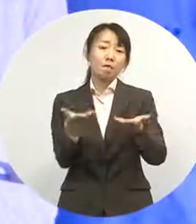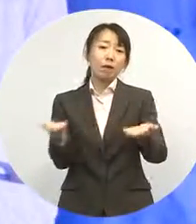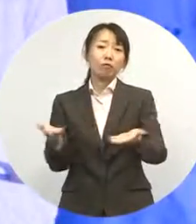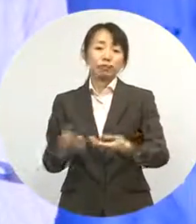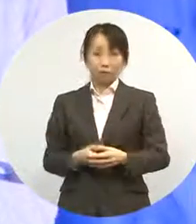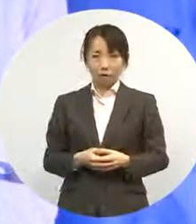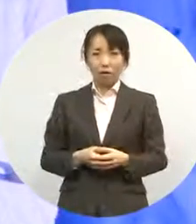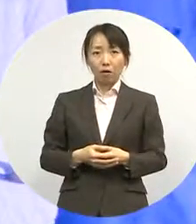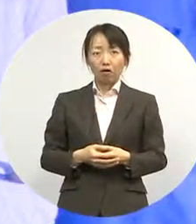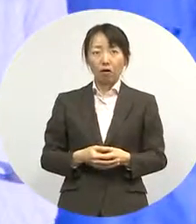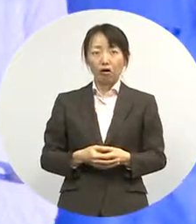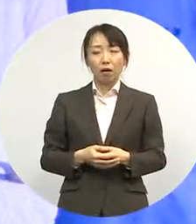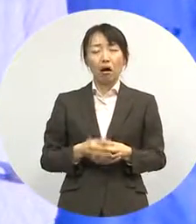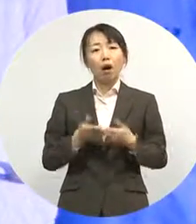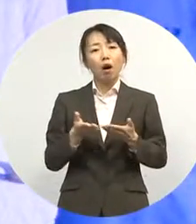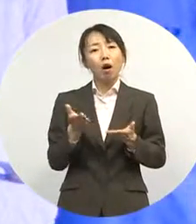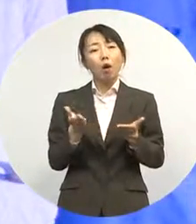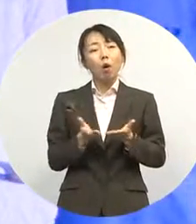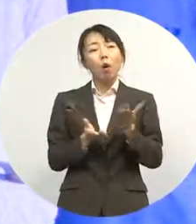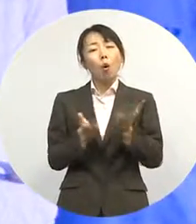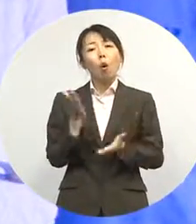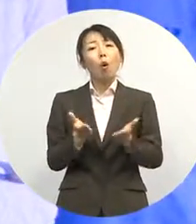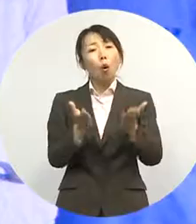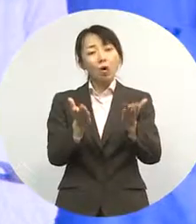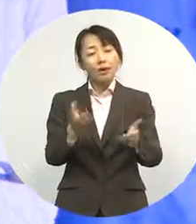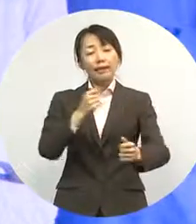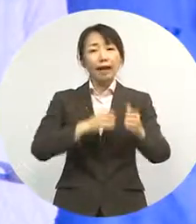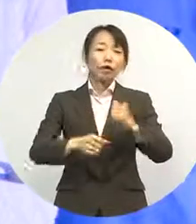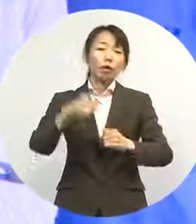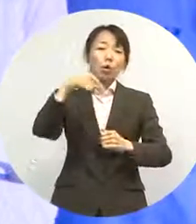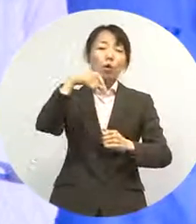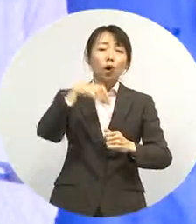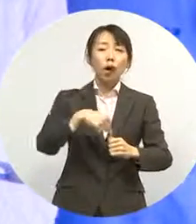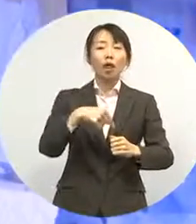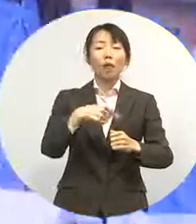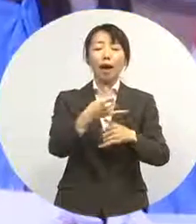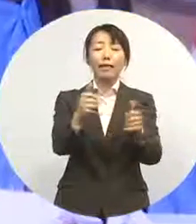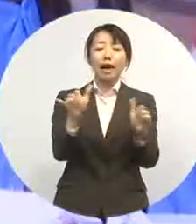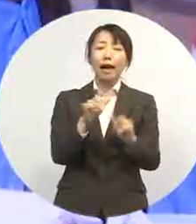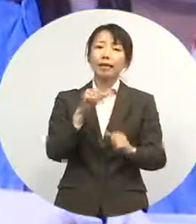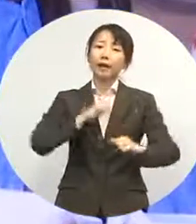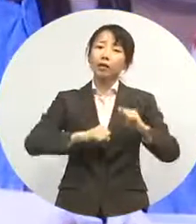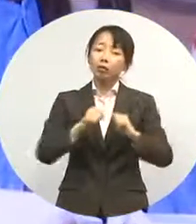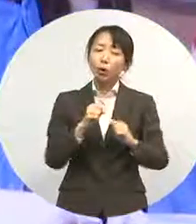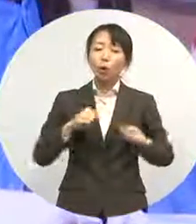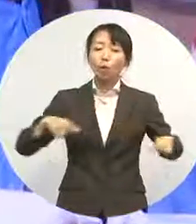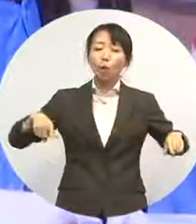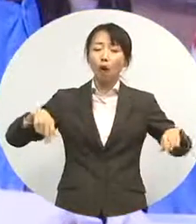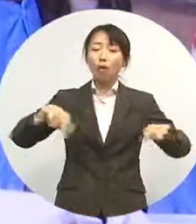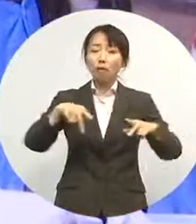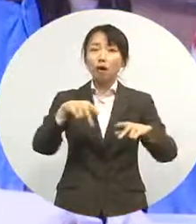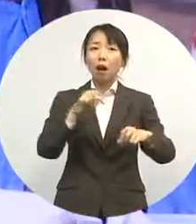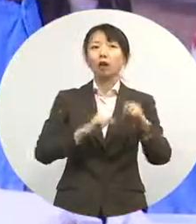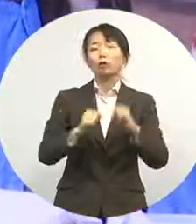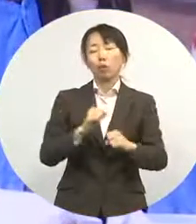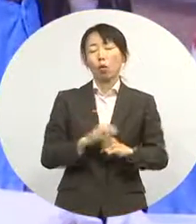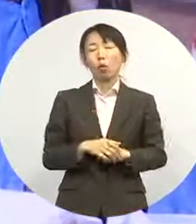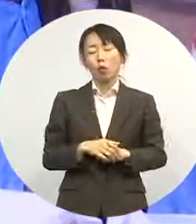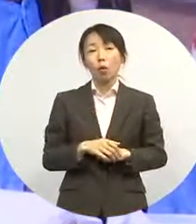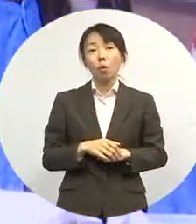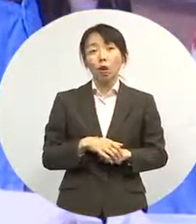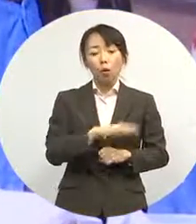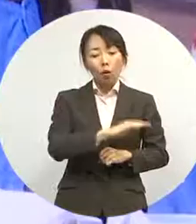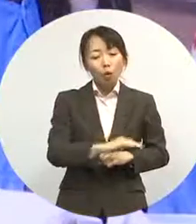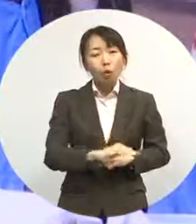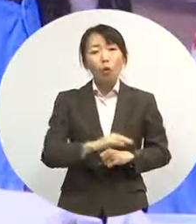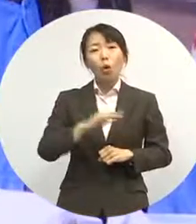老人クラブでの奉仕活動には、地域を豊かにするための社会活動やボランティア活動、子どもや